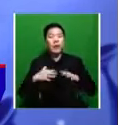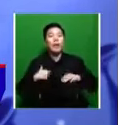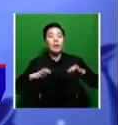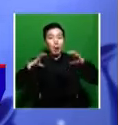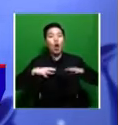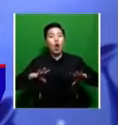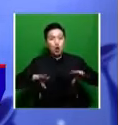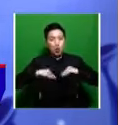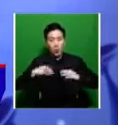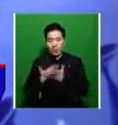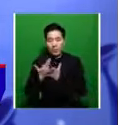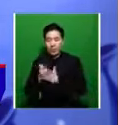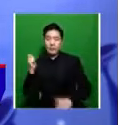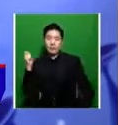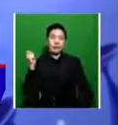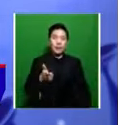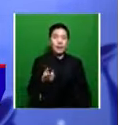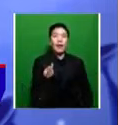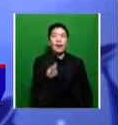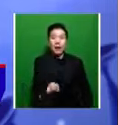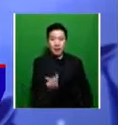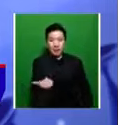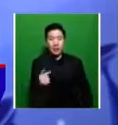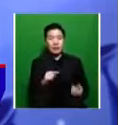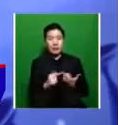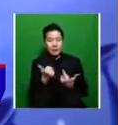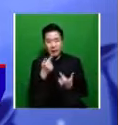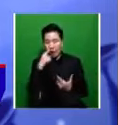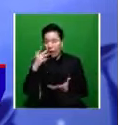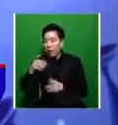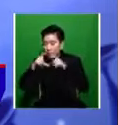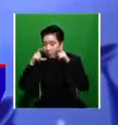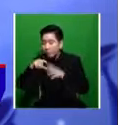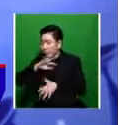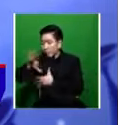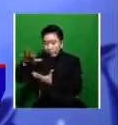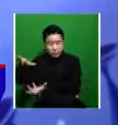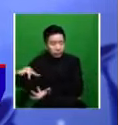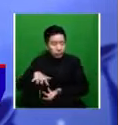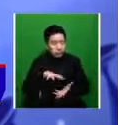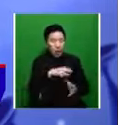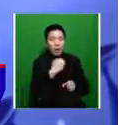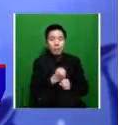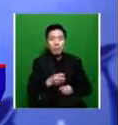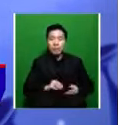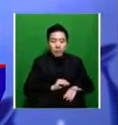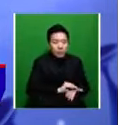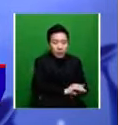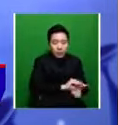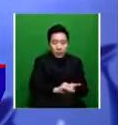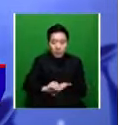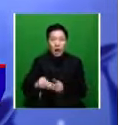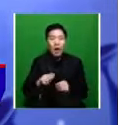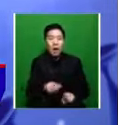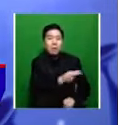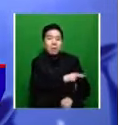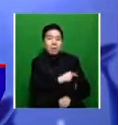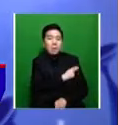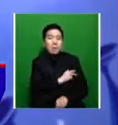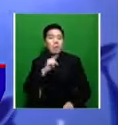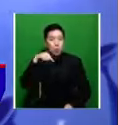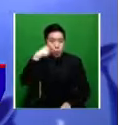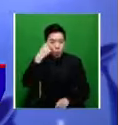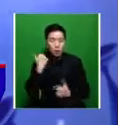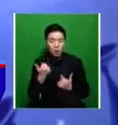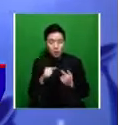จะจ่ายเป็นเงินให้นะคะเพราะฉะนั้นเราจะได้เอาหน้ากากอนามัยตรงนี้เนี่ยมาจัดสรรให้กับส่วนงาน